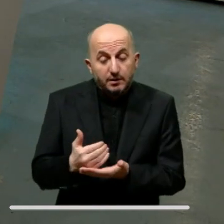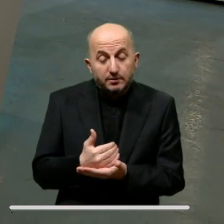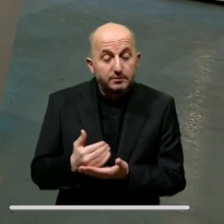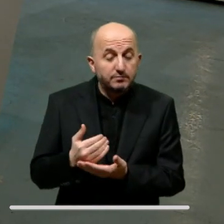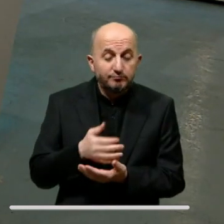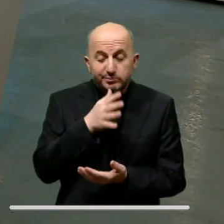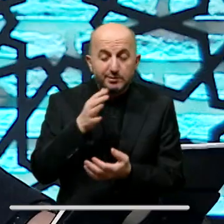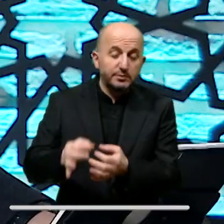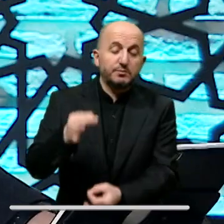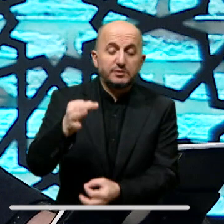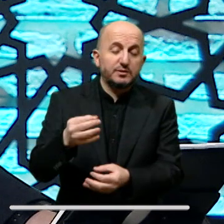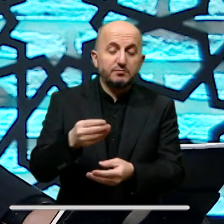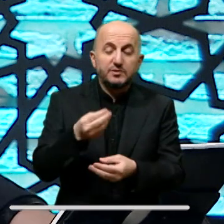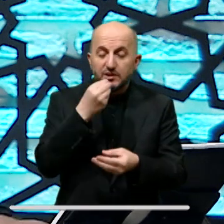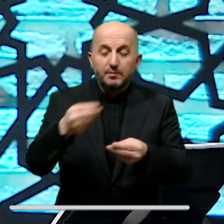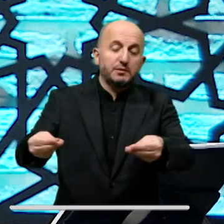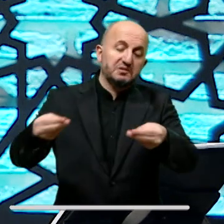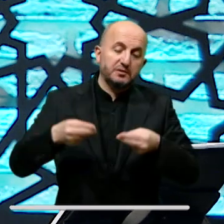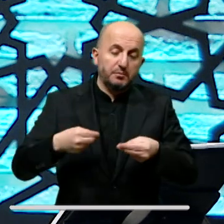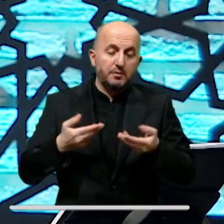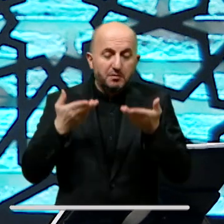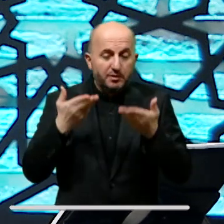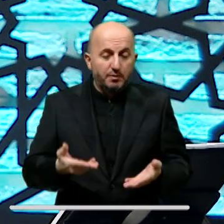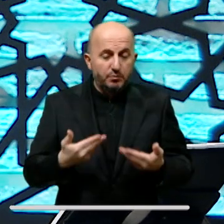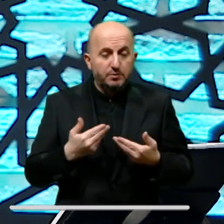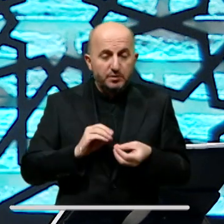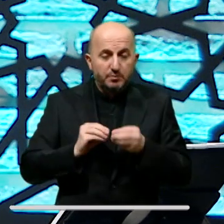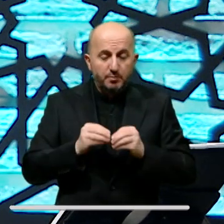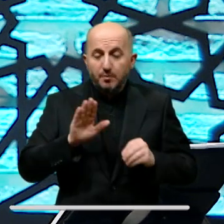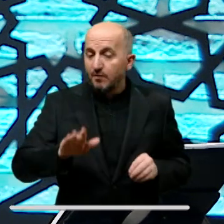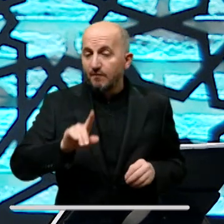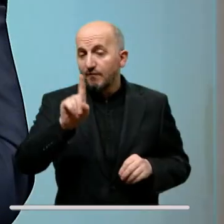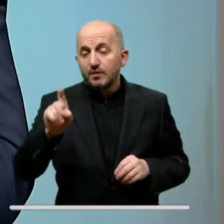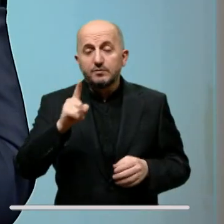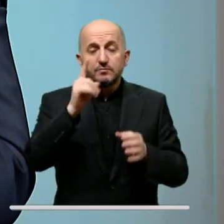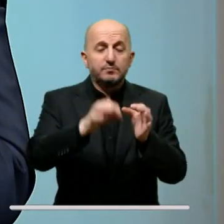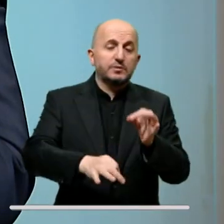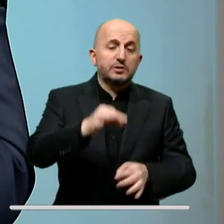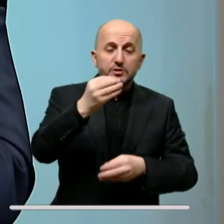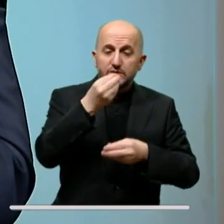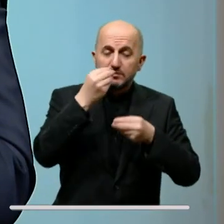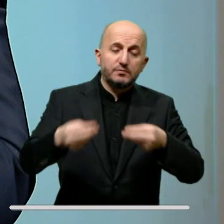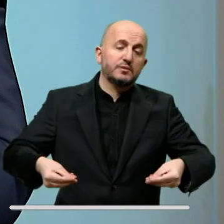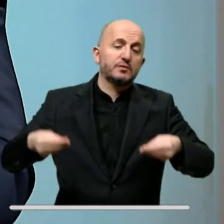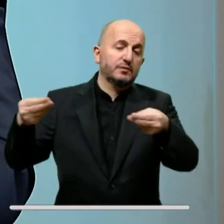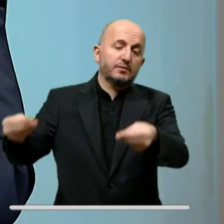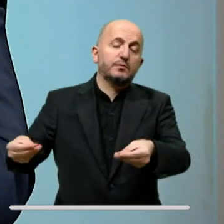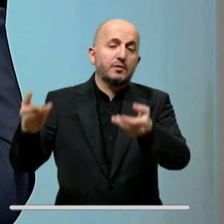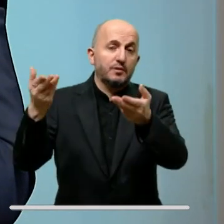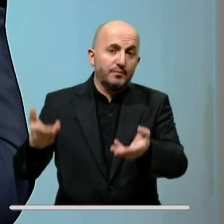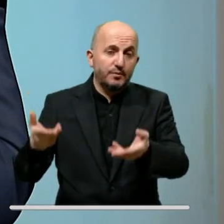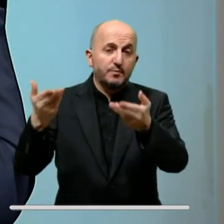bildiğimiz birisinin bize yapmış olduğu ikramları Kabul etmekte Dinen bir sakınca var mıdır bir kişinin ikramının kabul edilip